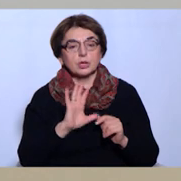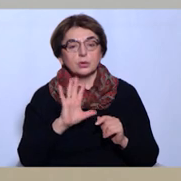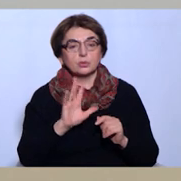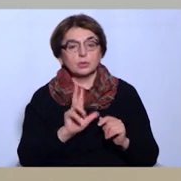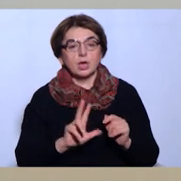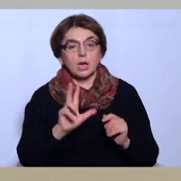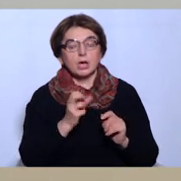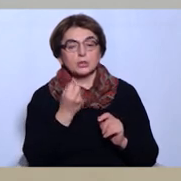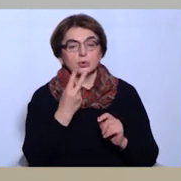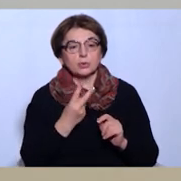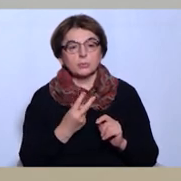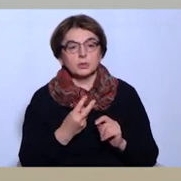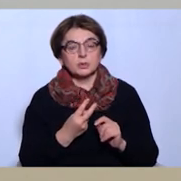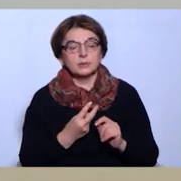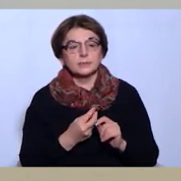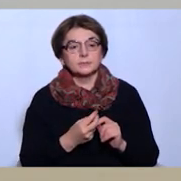C5H12.